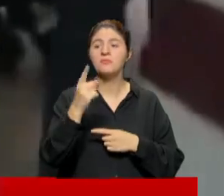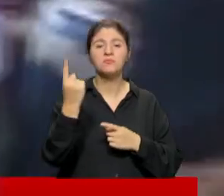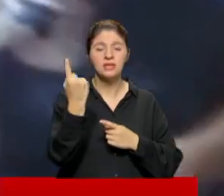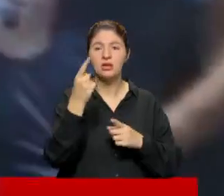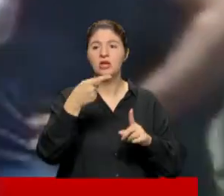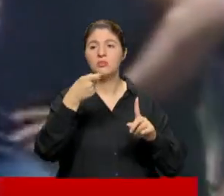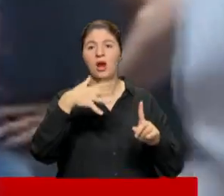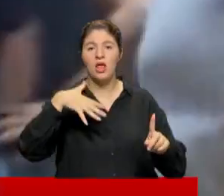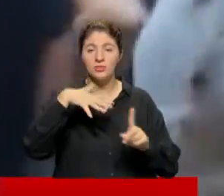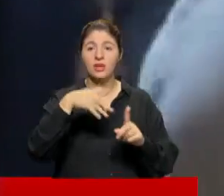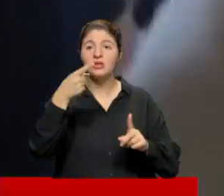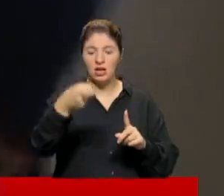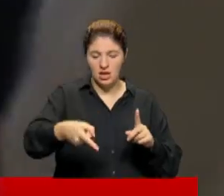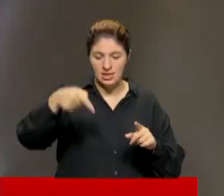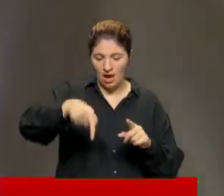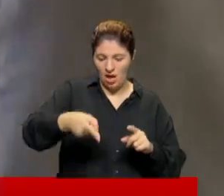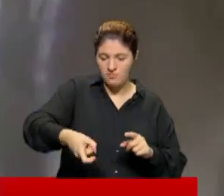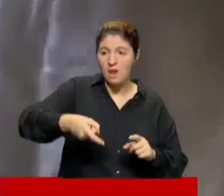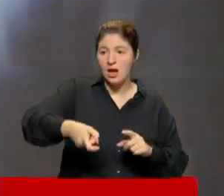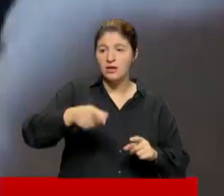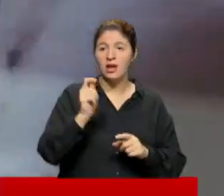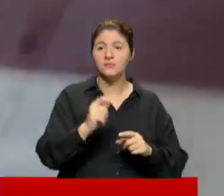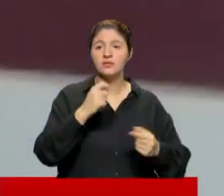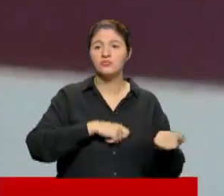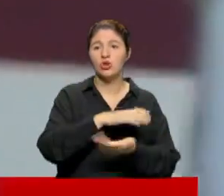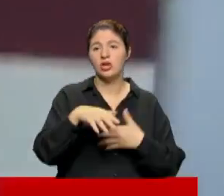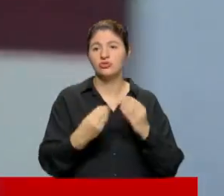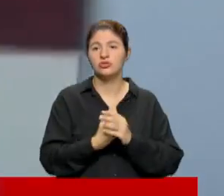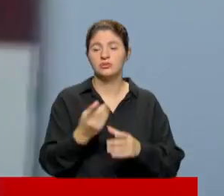saldırdı silah ile yere doğru ateş etti kargaşa